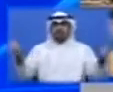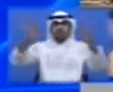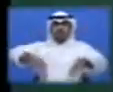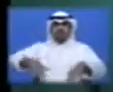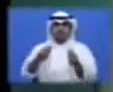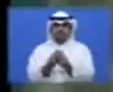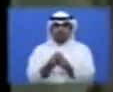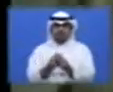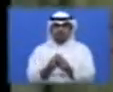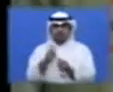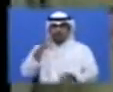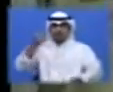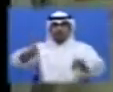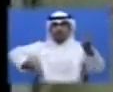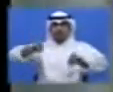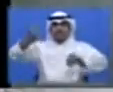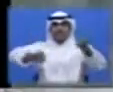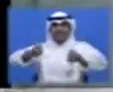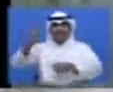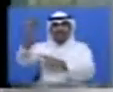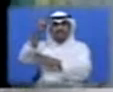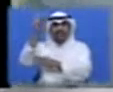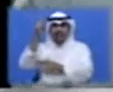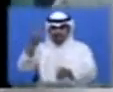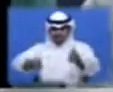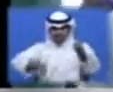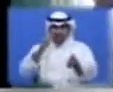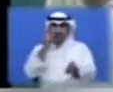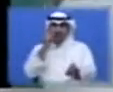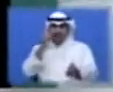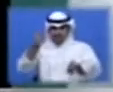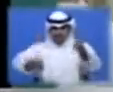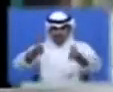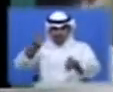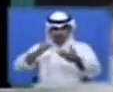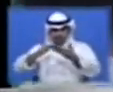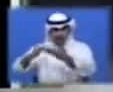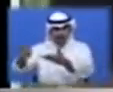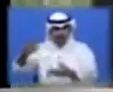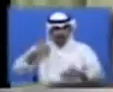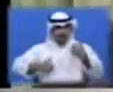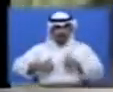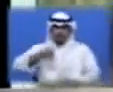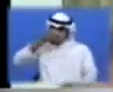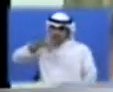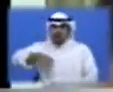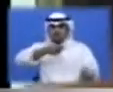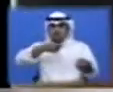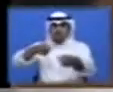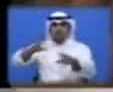ضربت، استشهد فيها المسعف وسائق الإسعاف، وطاقم الإعلامي تبعنا